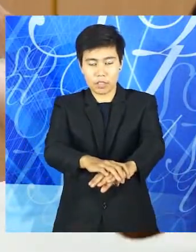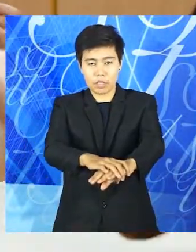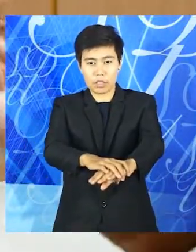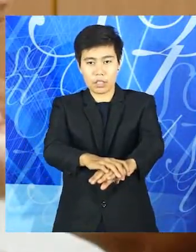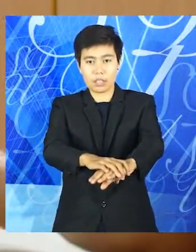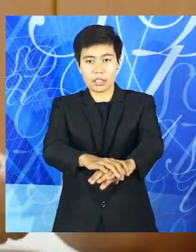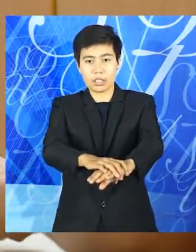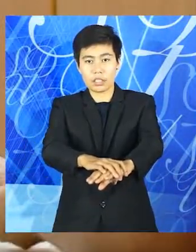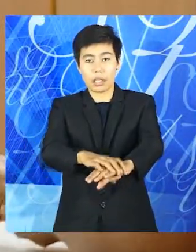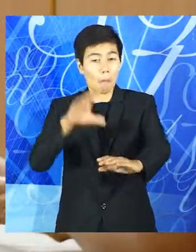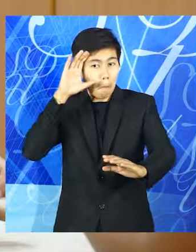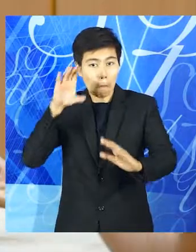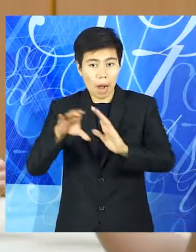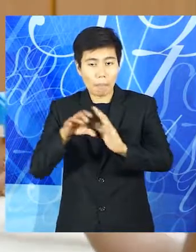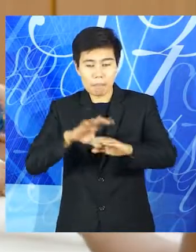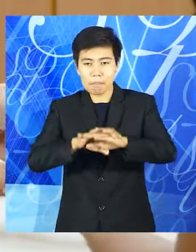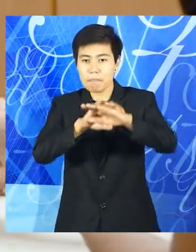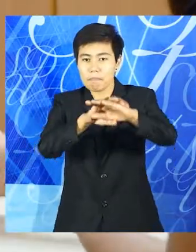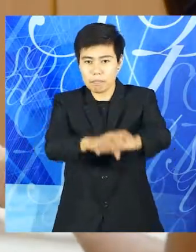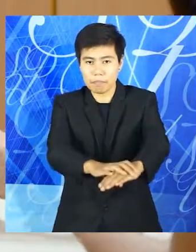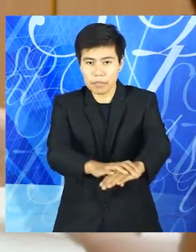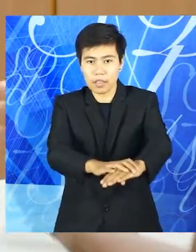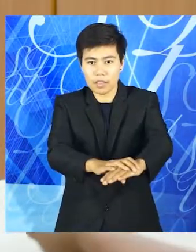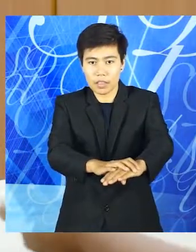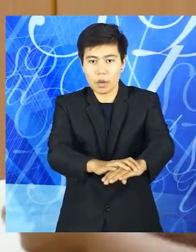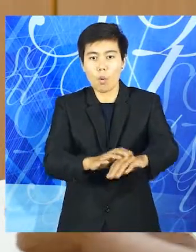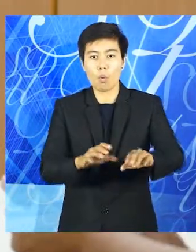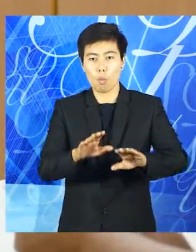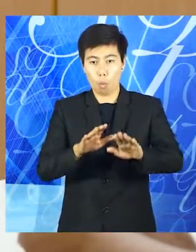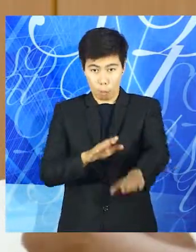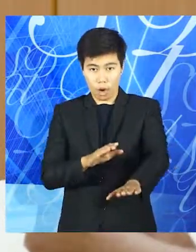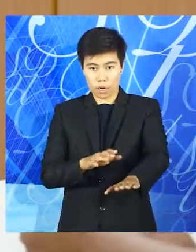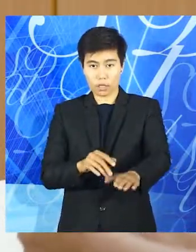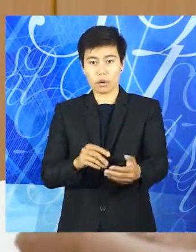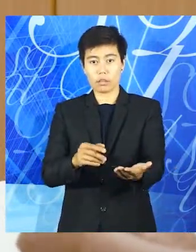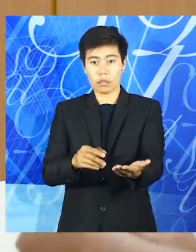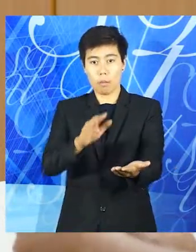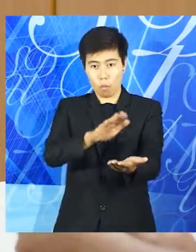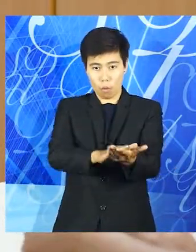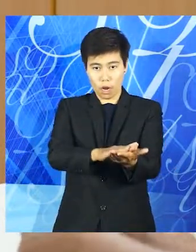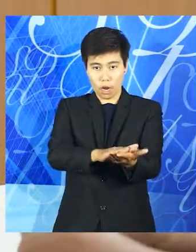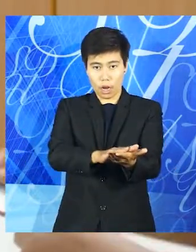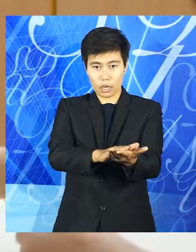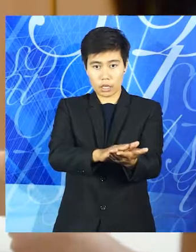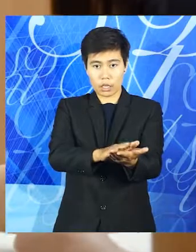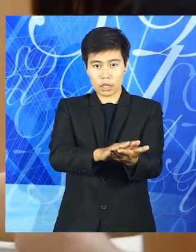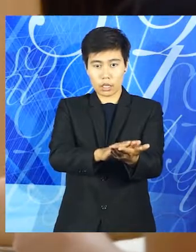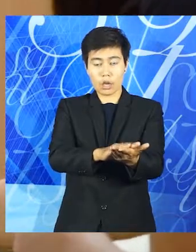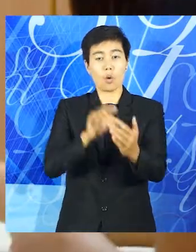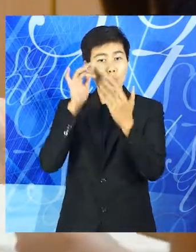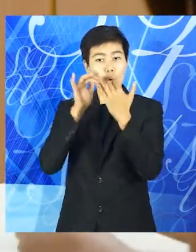หยิบภาพแล้วก็ยื่นไปวางไว้นะคะที่มือของผู้ที่จะสนทน